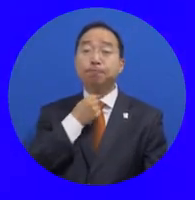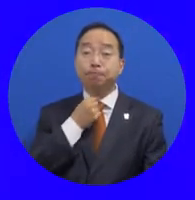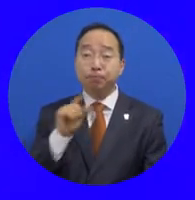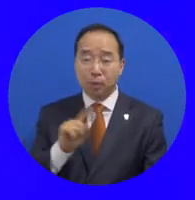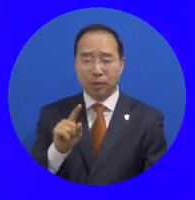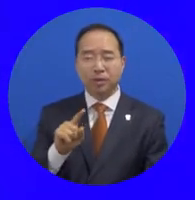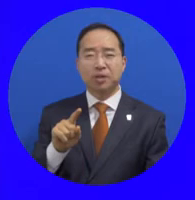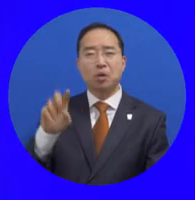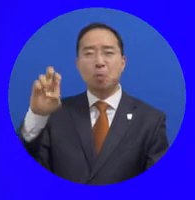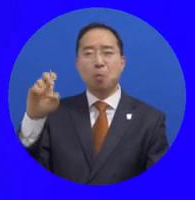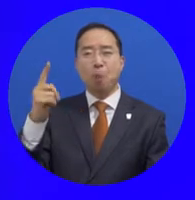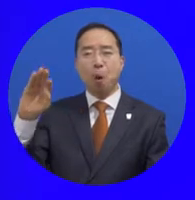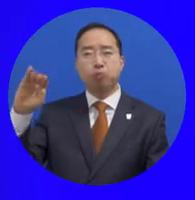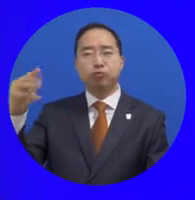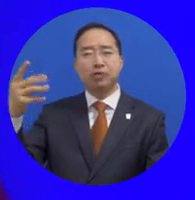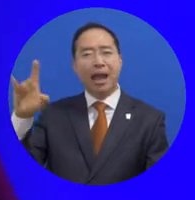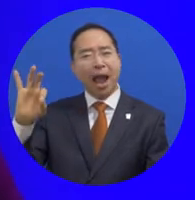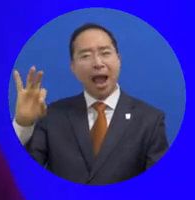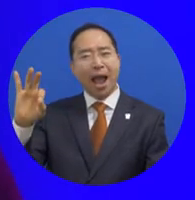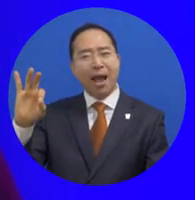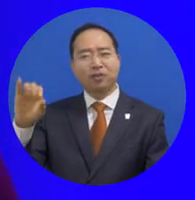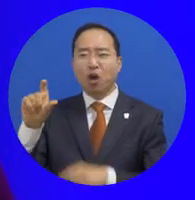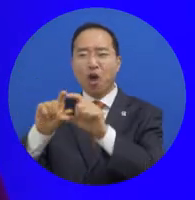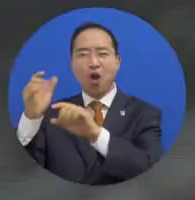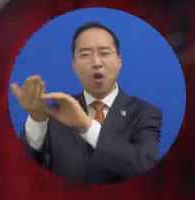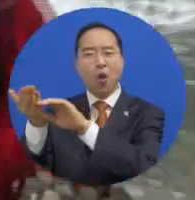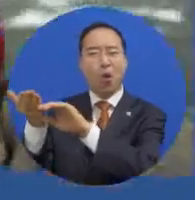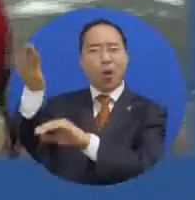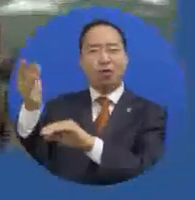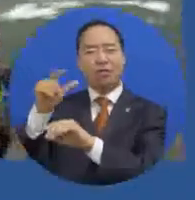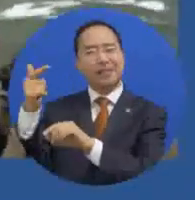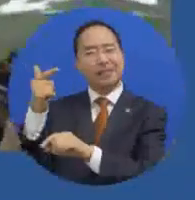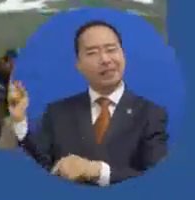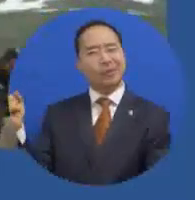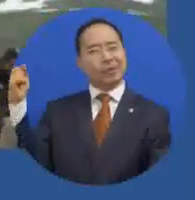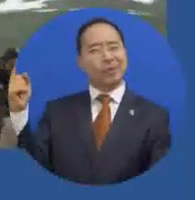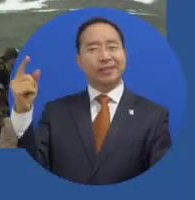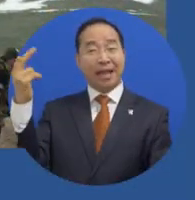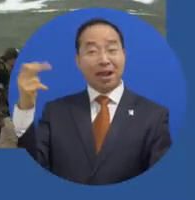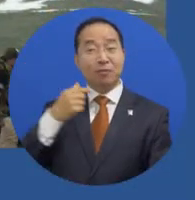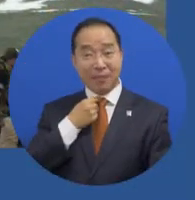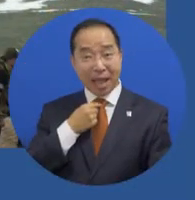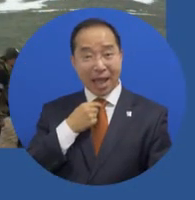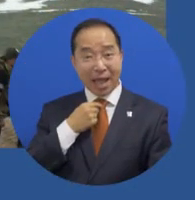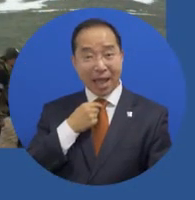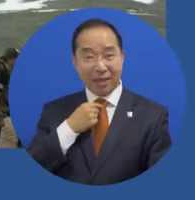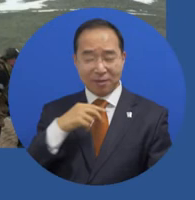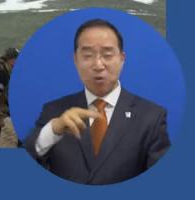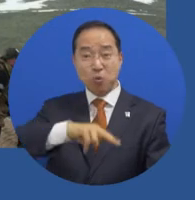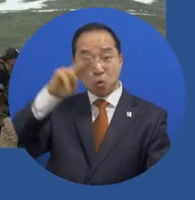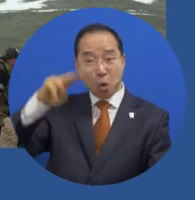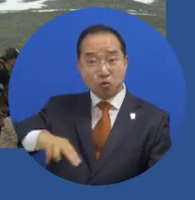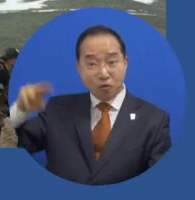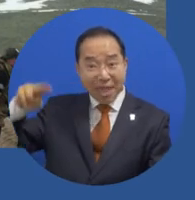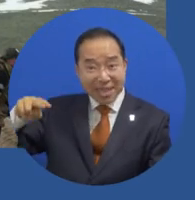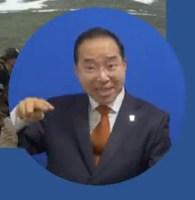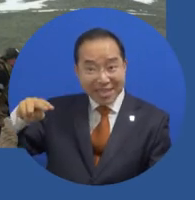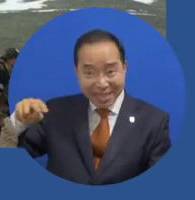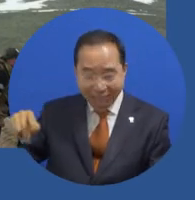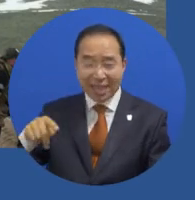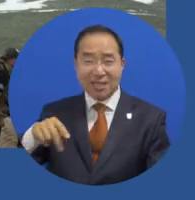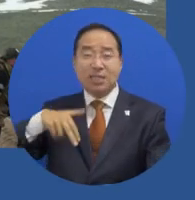싶었어요. 몽블랑 말고 조금 더 험한 산을 가고 싶다. 그래서 이번에는 노르웨이 트레킹에 도전을